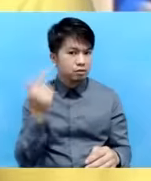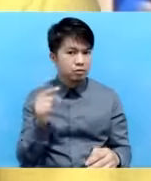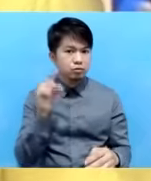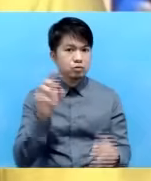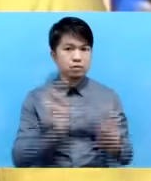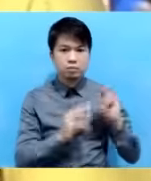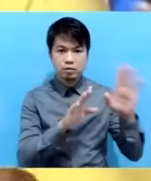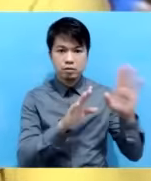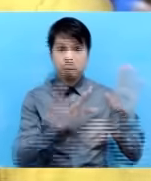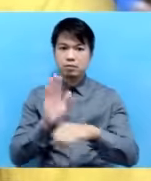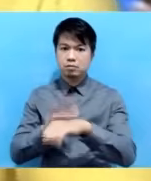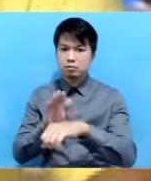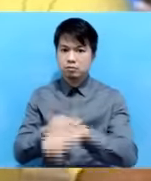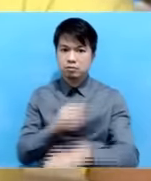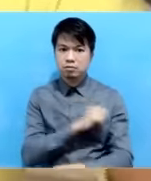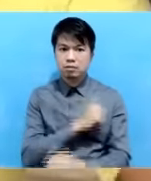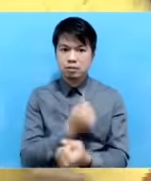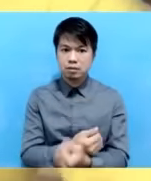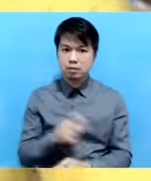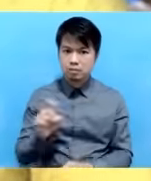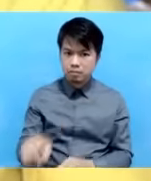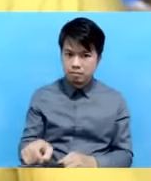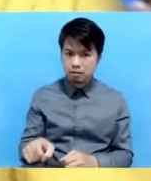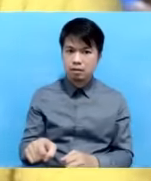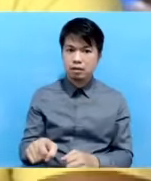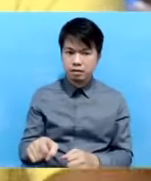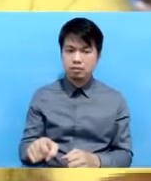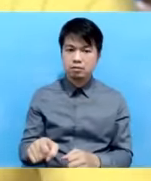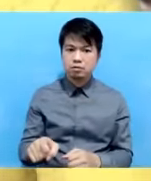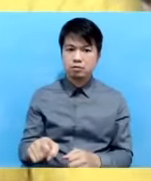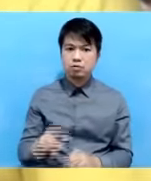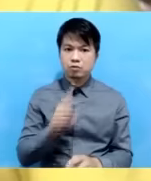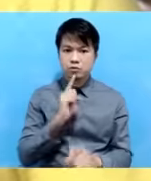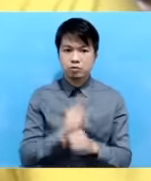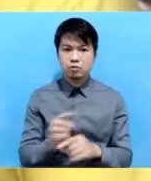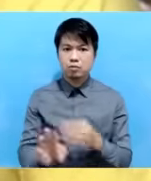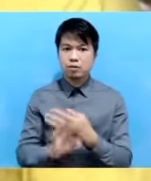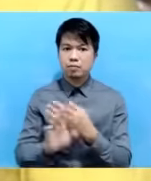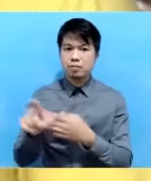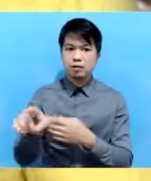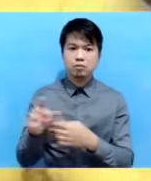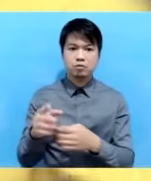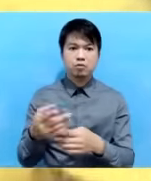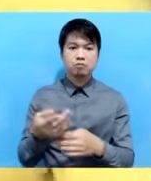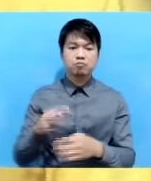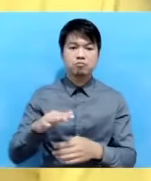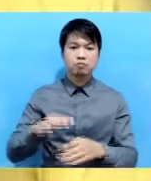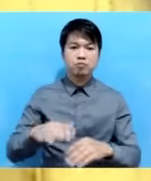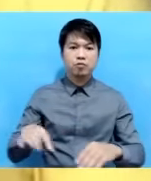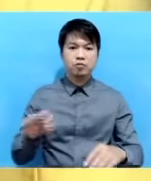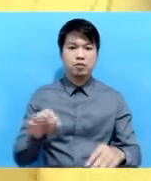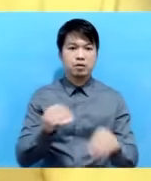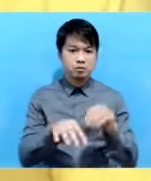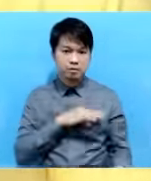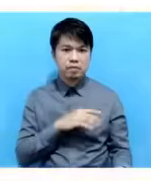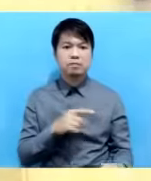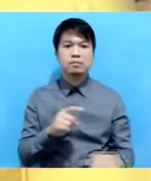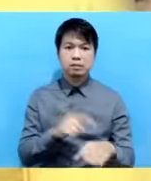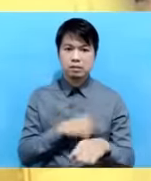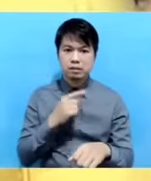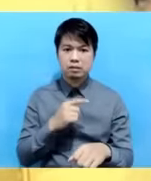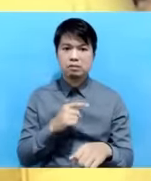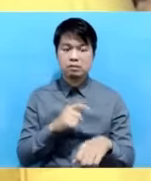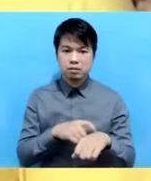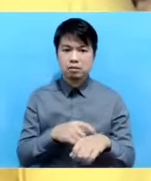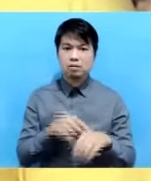Basta siguraduhin lang po na maibalik sa dating forma yung sakahan para nang sa ganun pakinabangan ng mahabang panahon. Pagsasaka. Pag